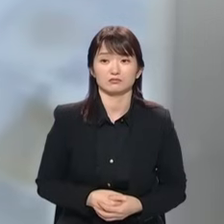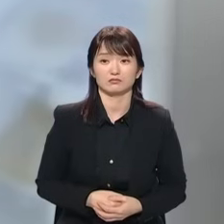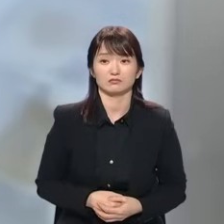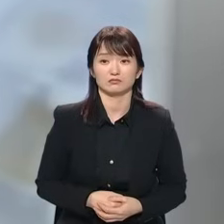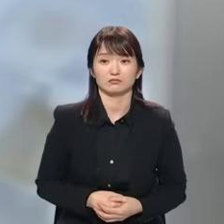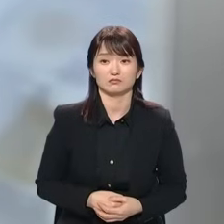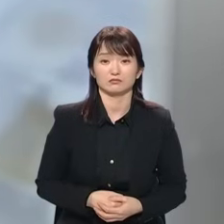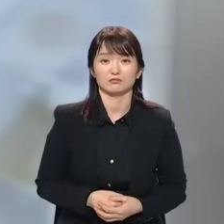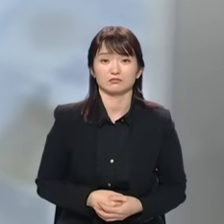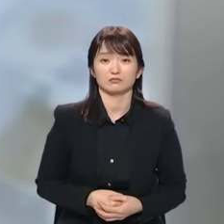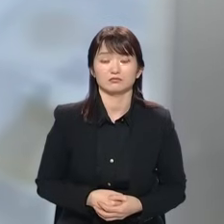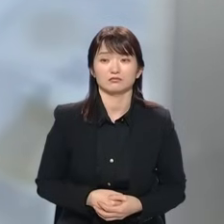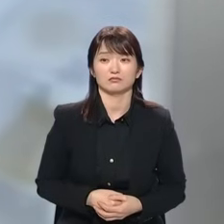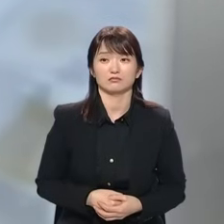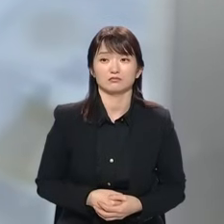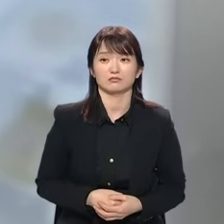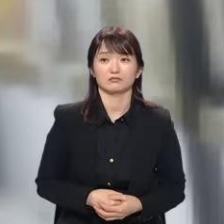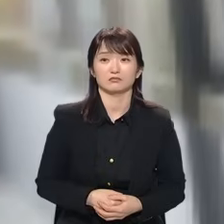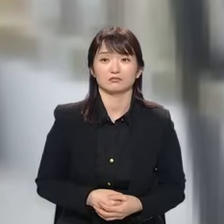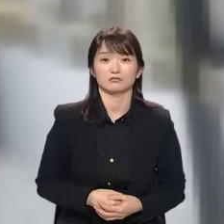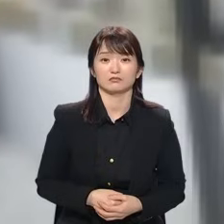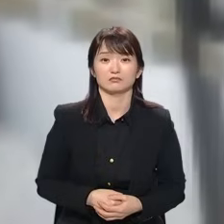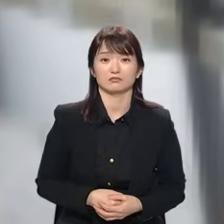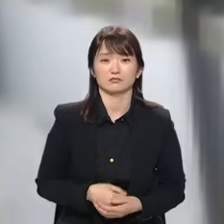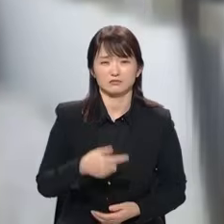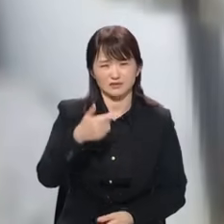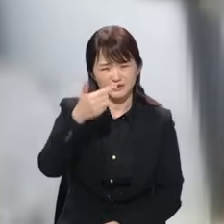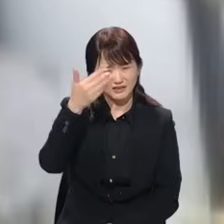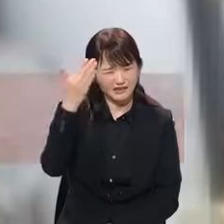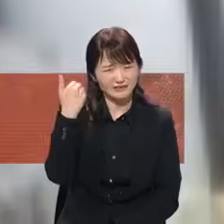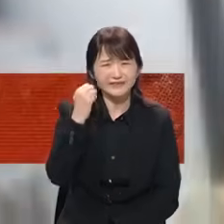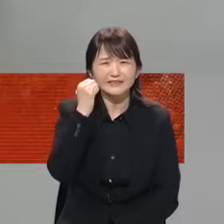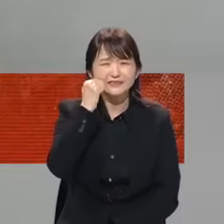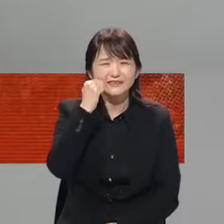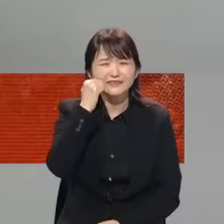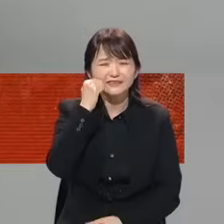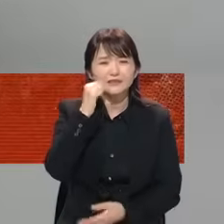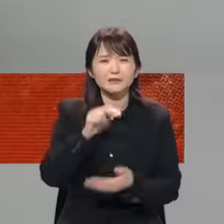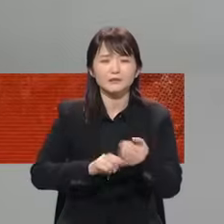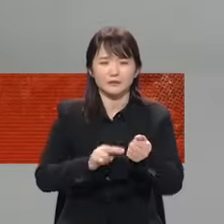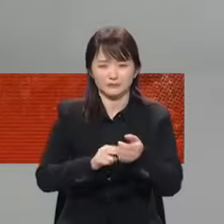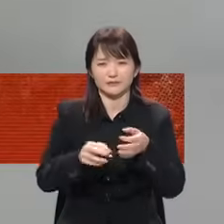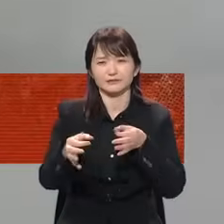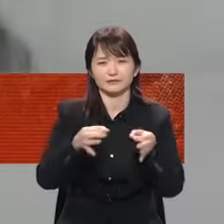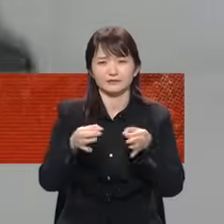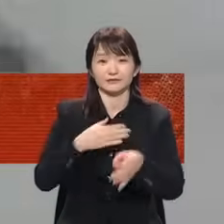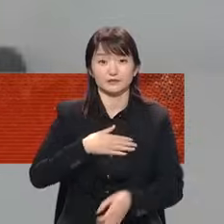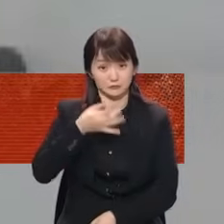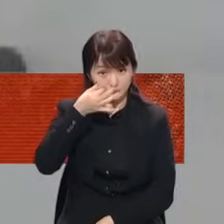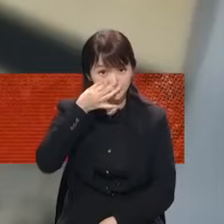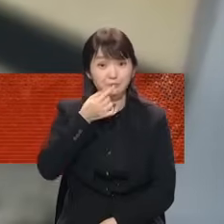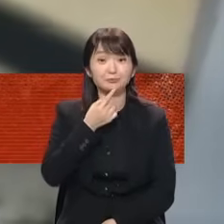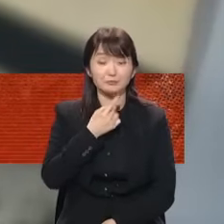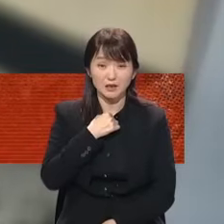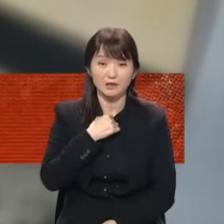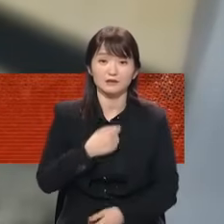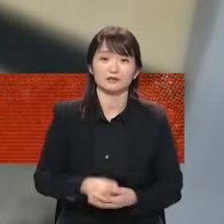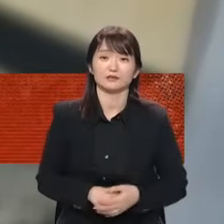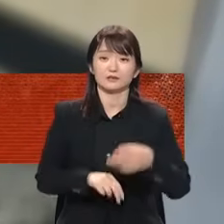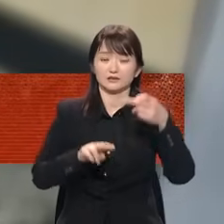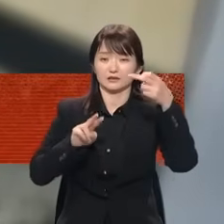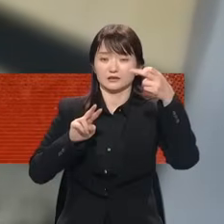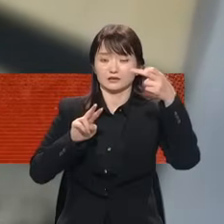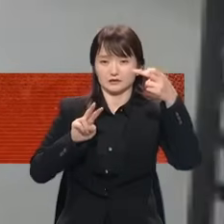진짜 네. 왜 저러고 살아? 자, 이게 옛날 과자 판매점입니다. 저도 본 적이 있긴 한데 크리스마스